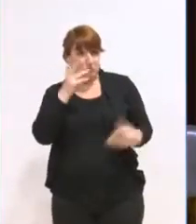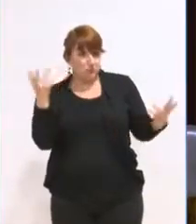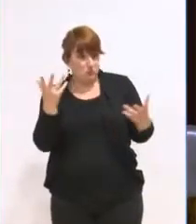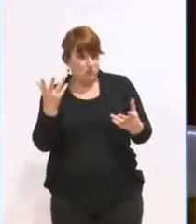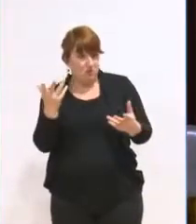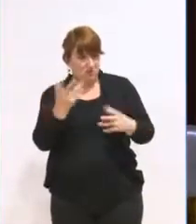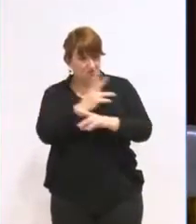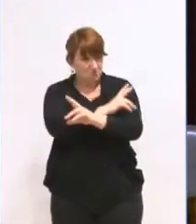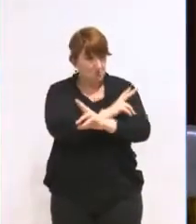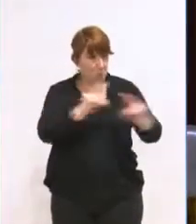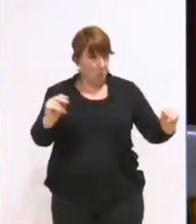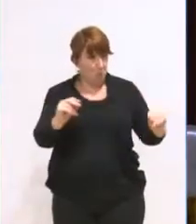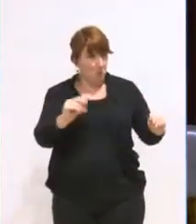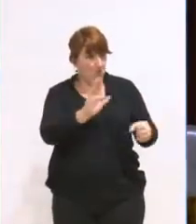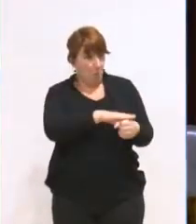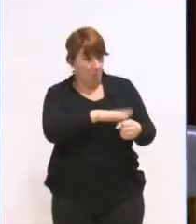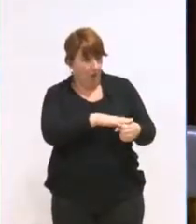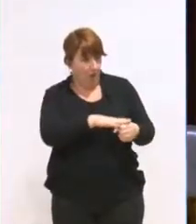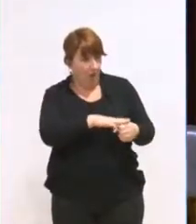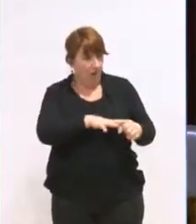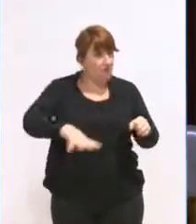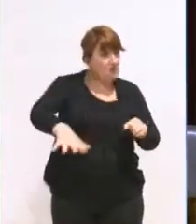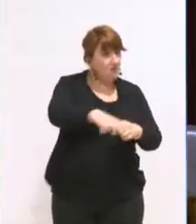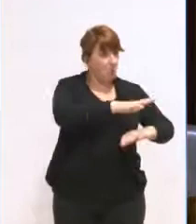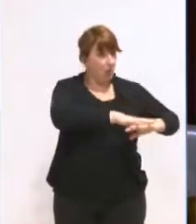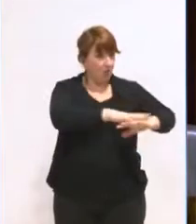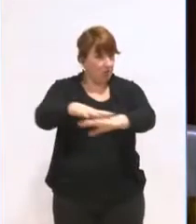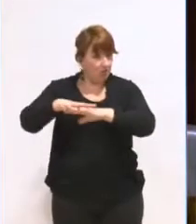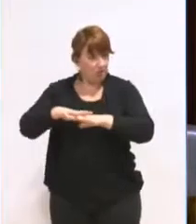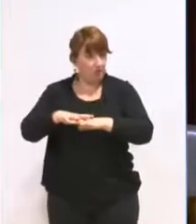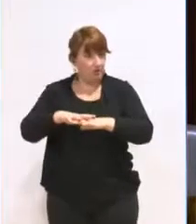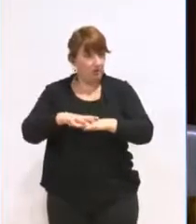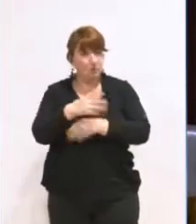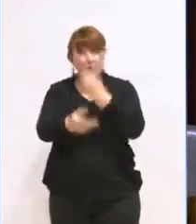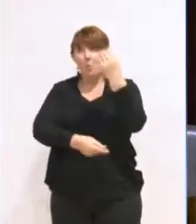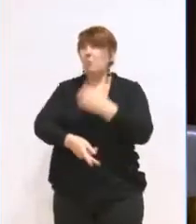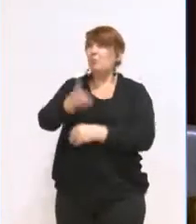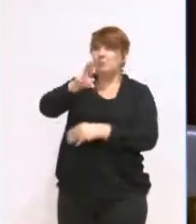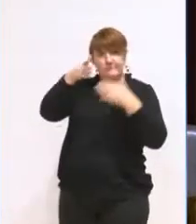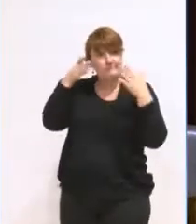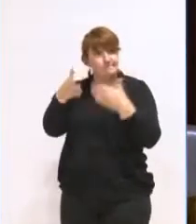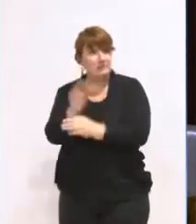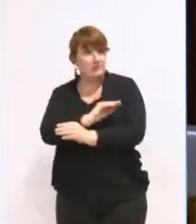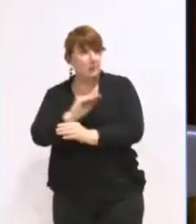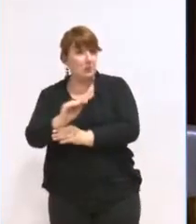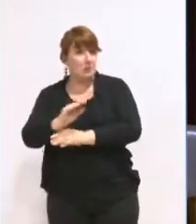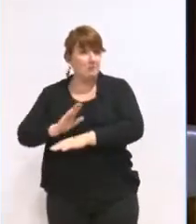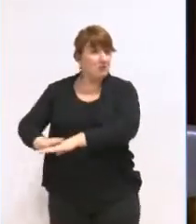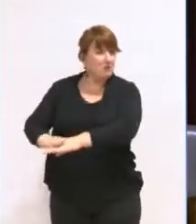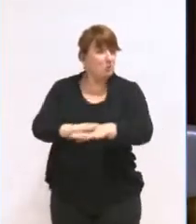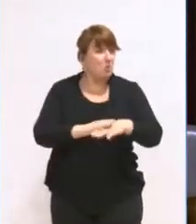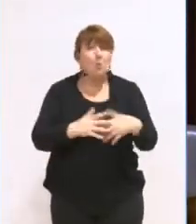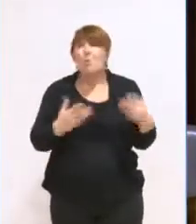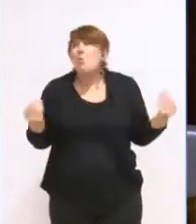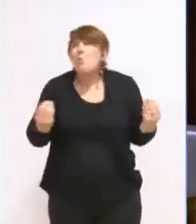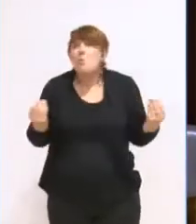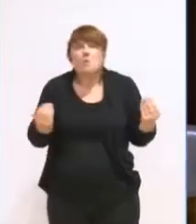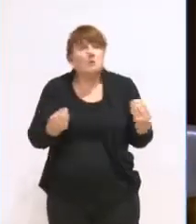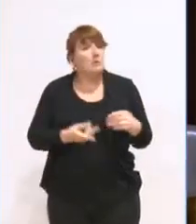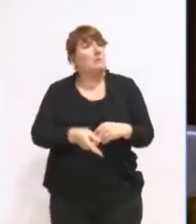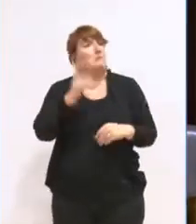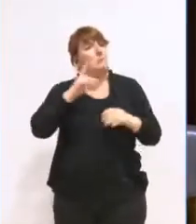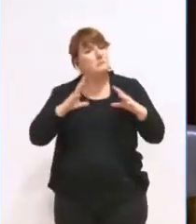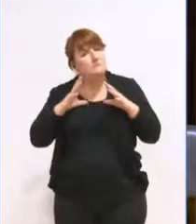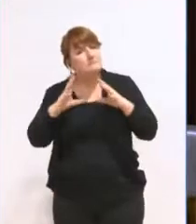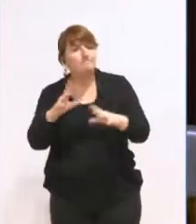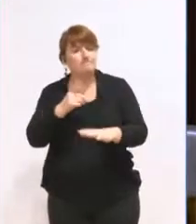quartiers? Est-ce que nous allons faire plus sur la prévention et la sécurité? Vous dites que vous allez faire plus sur l'école. Très